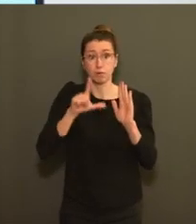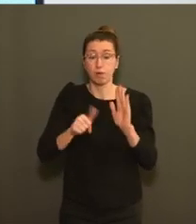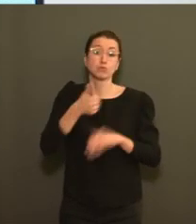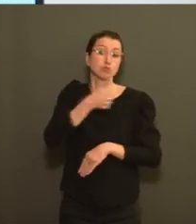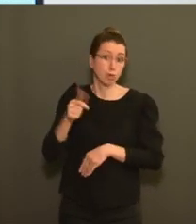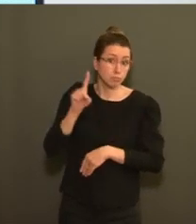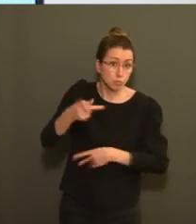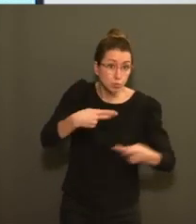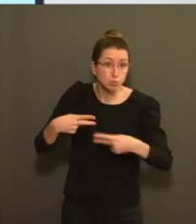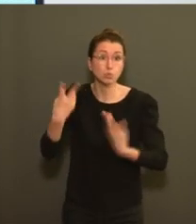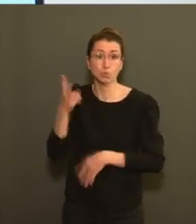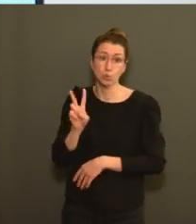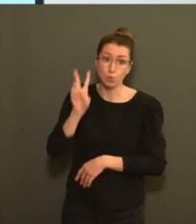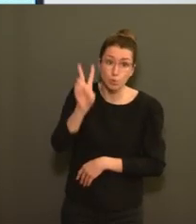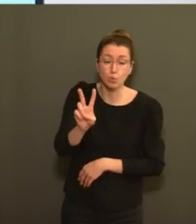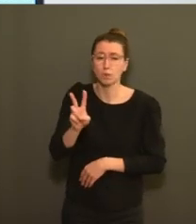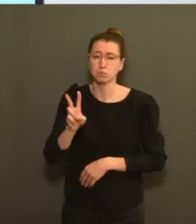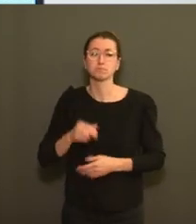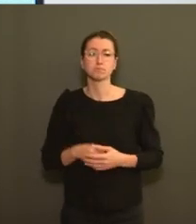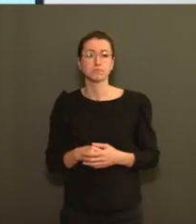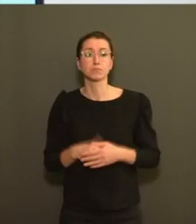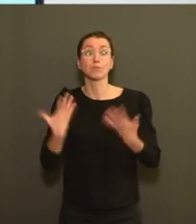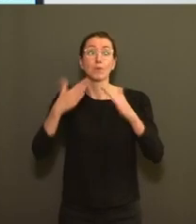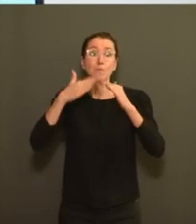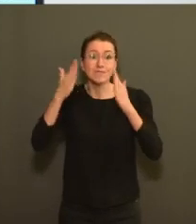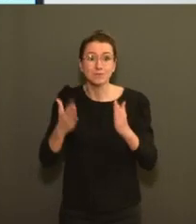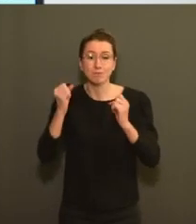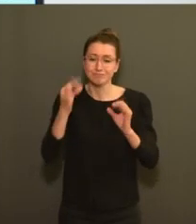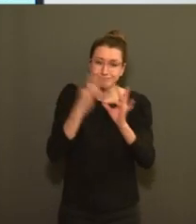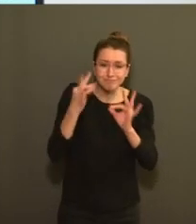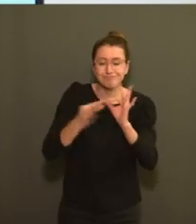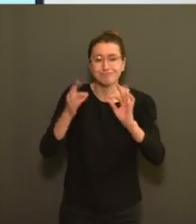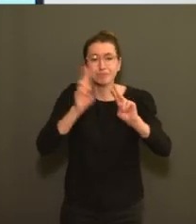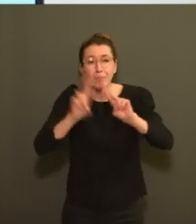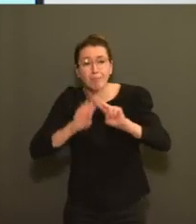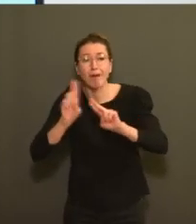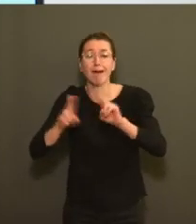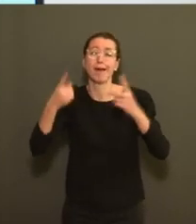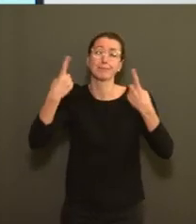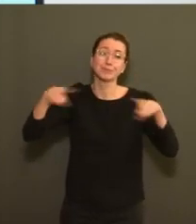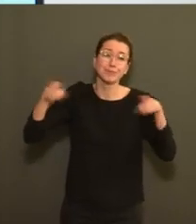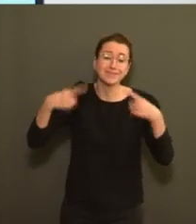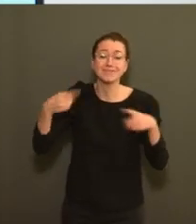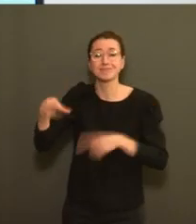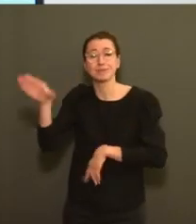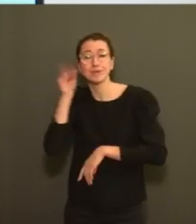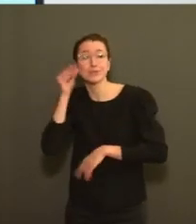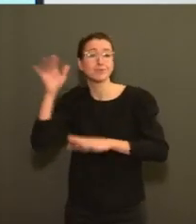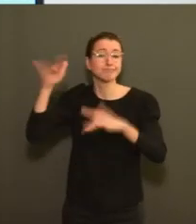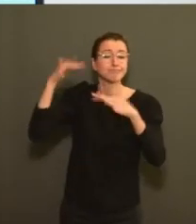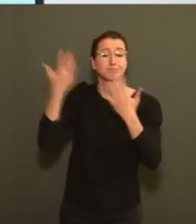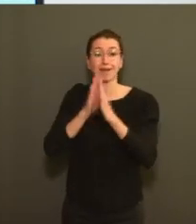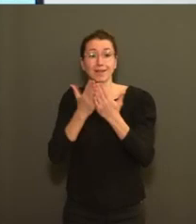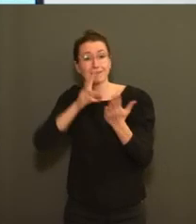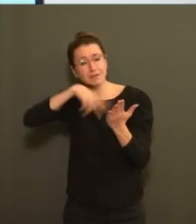petits travaux à domicile, profitez de la musique que vous aimez écouter, redécouvrez des bouquins ou une série TV bien